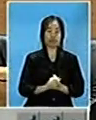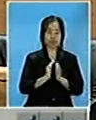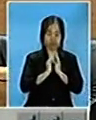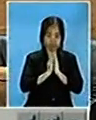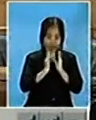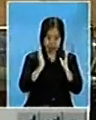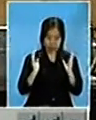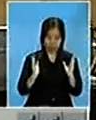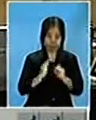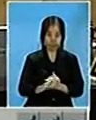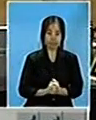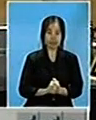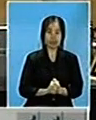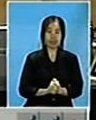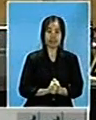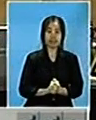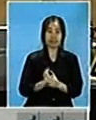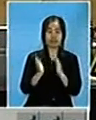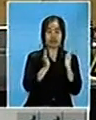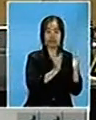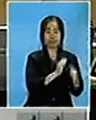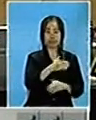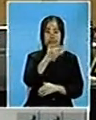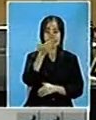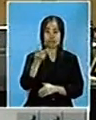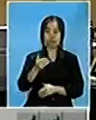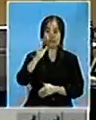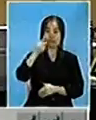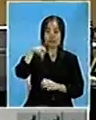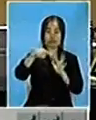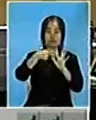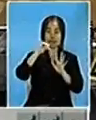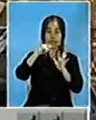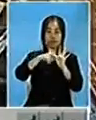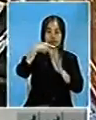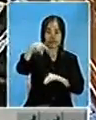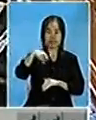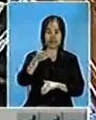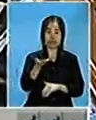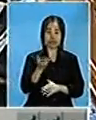ครับ ต่อไปนะครับท่านพยัพปันเกตครับ